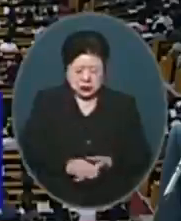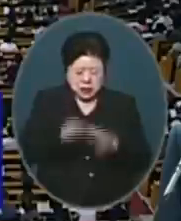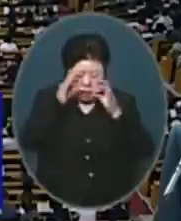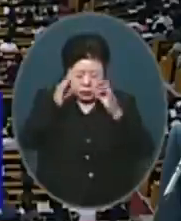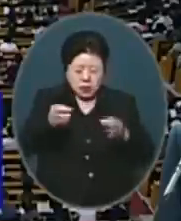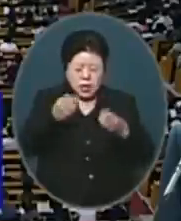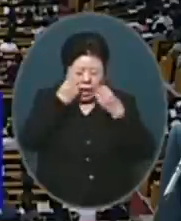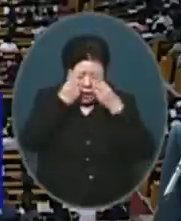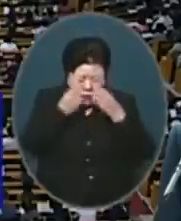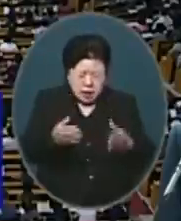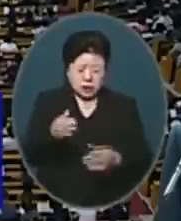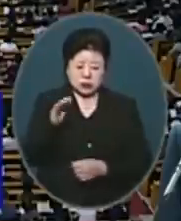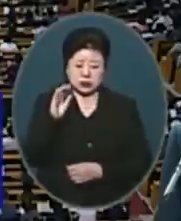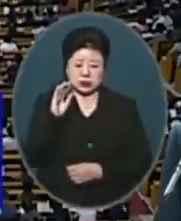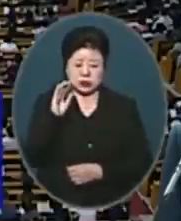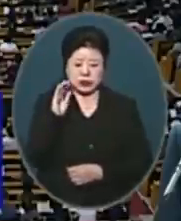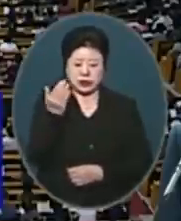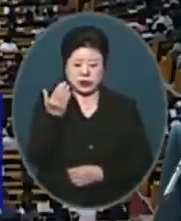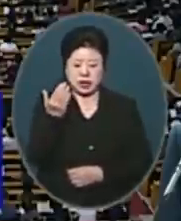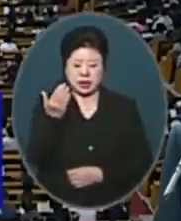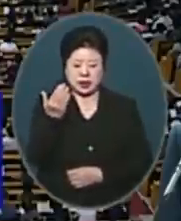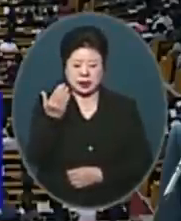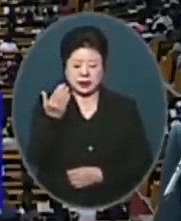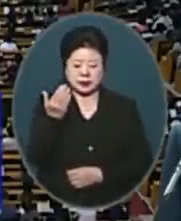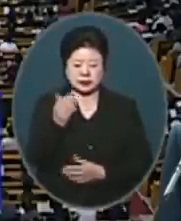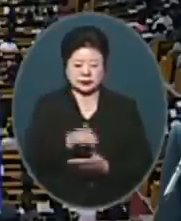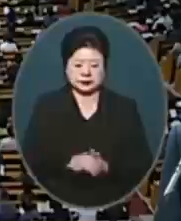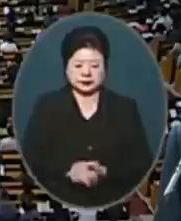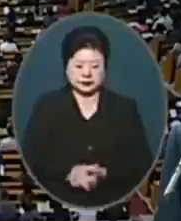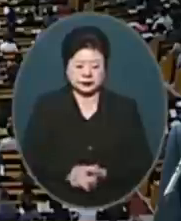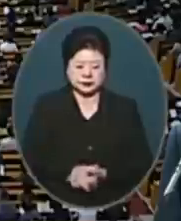지나갔으니 보라 새 것이 되었도다.